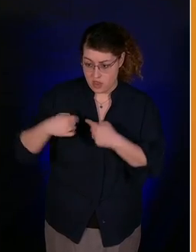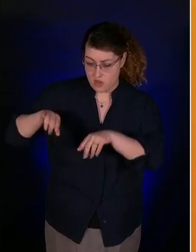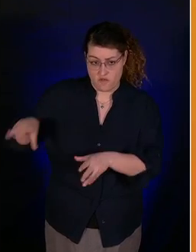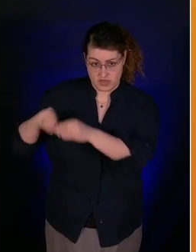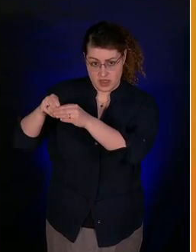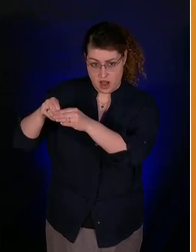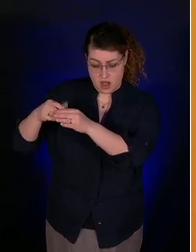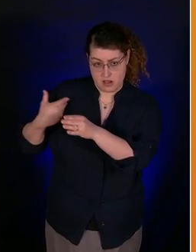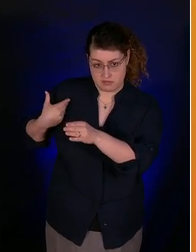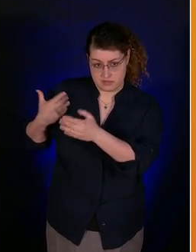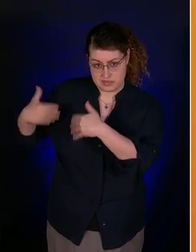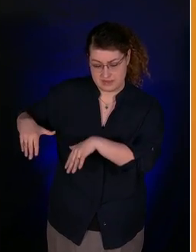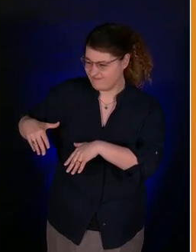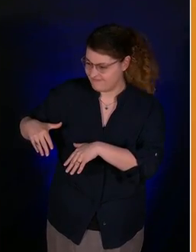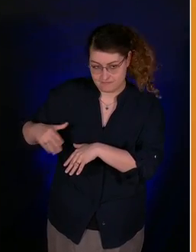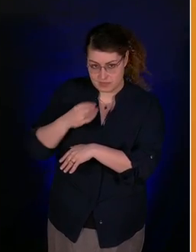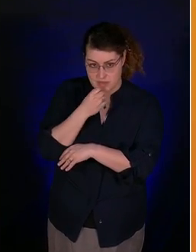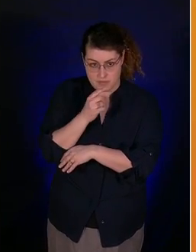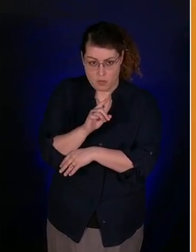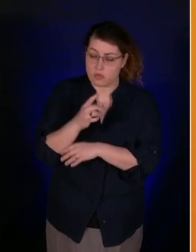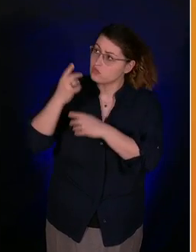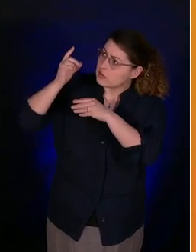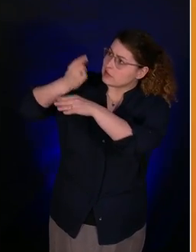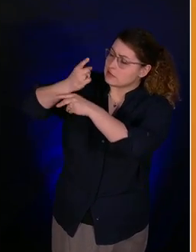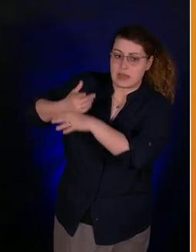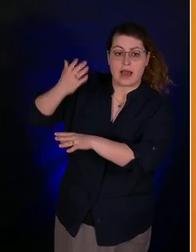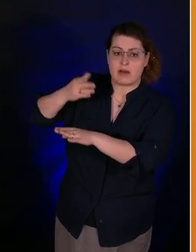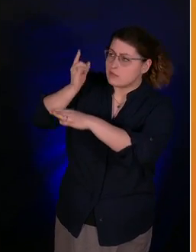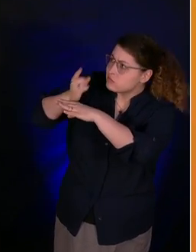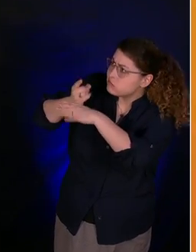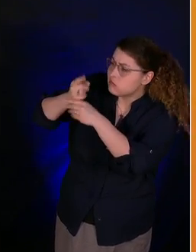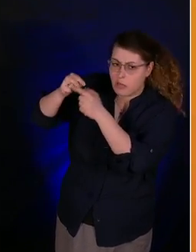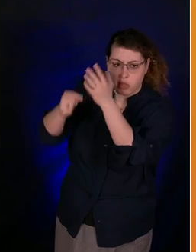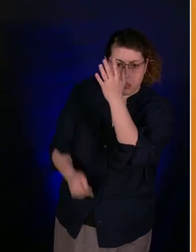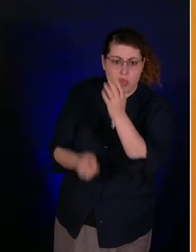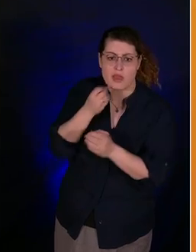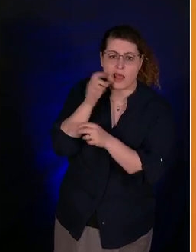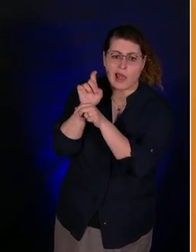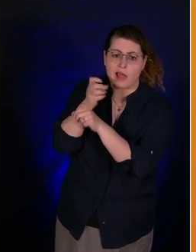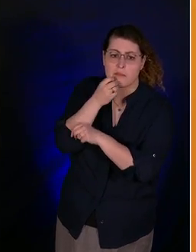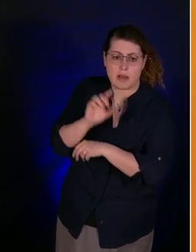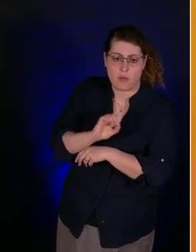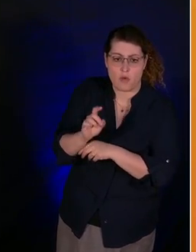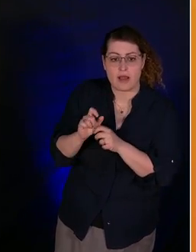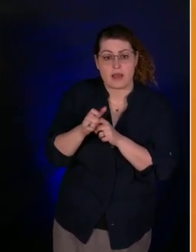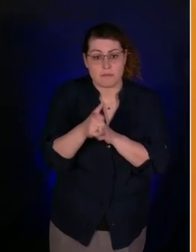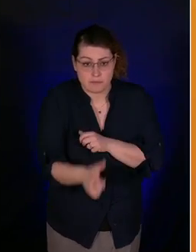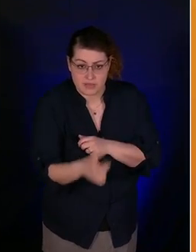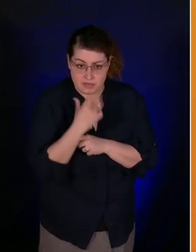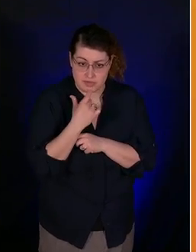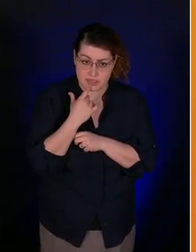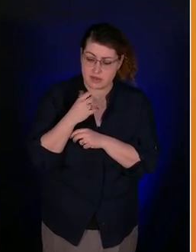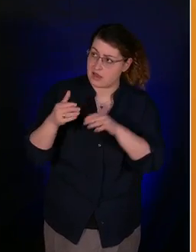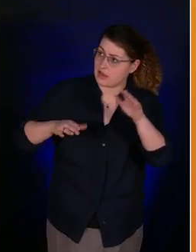légitime. L'ensemble des éléments reprochés à la direction confédérale sortante ne sert qu'à appuyer une mise à l'écart de